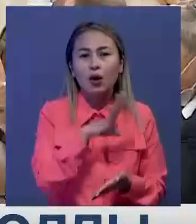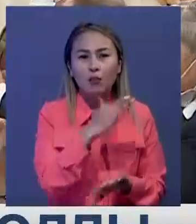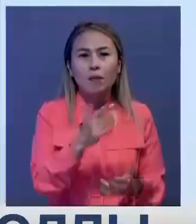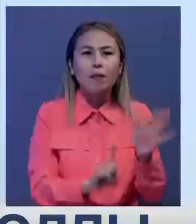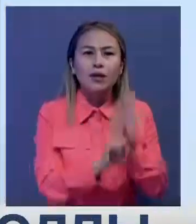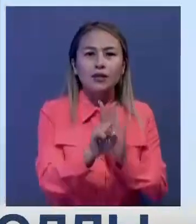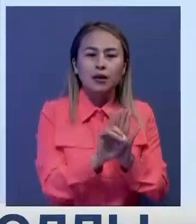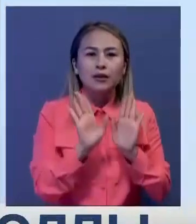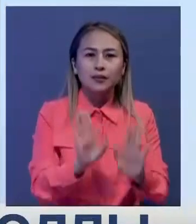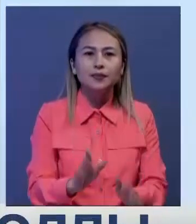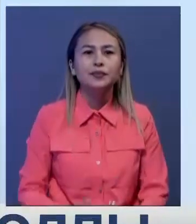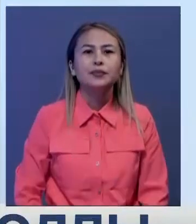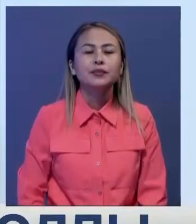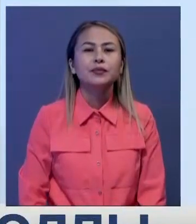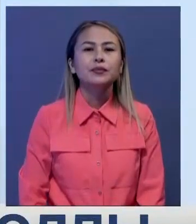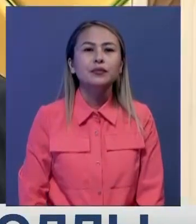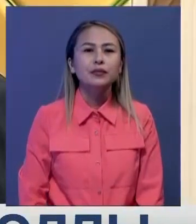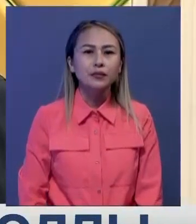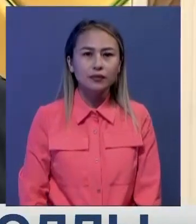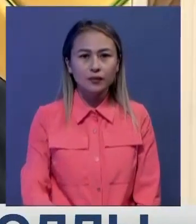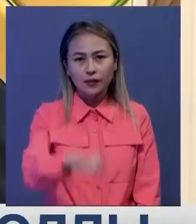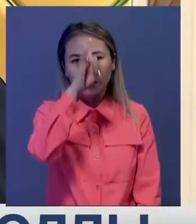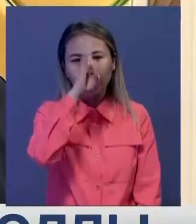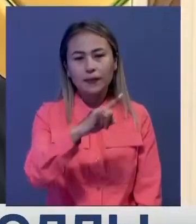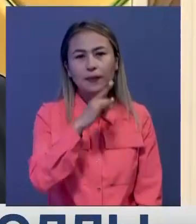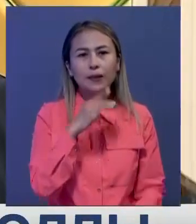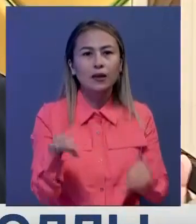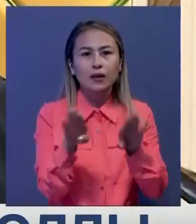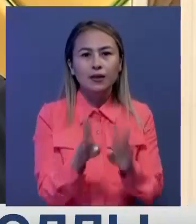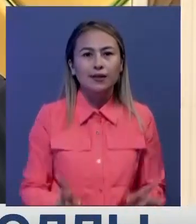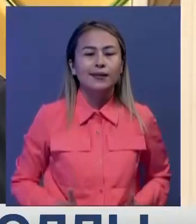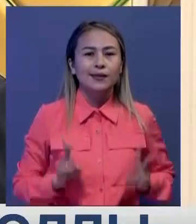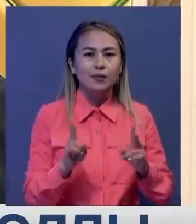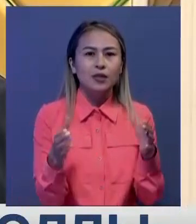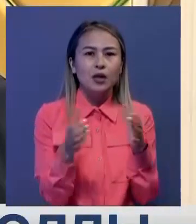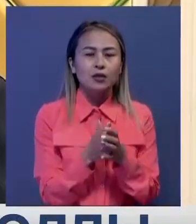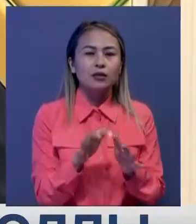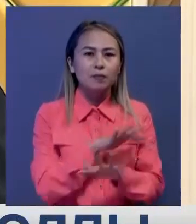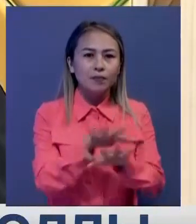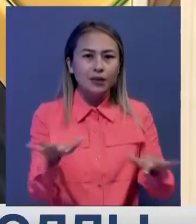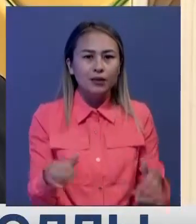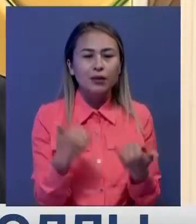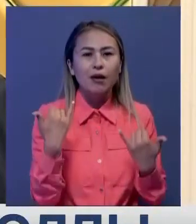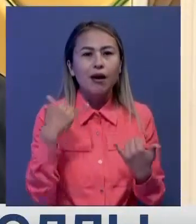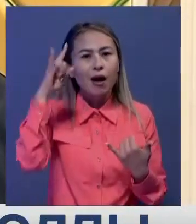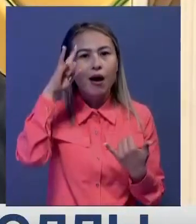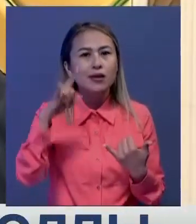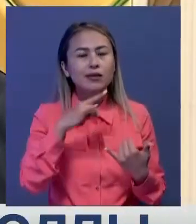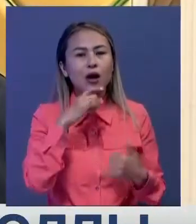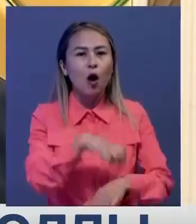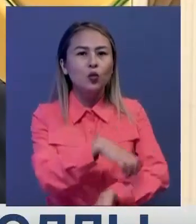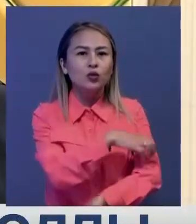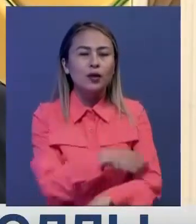ғана дейді мамандар. Қазақ еліне үлкен жасаған қылмыс сол жердегі советтік биліктің, осы жерде Қазақстандағы коммунистік